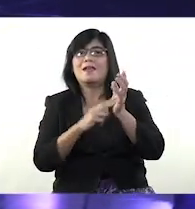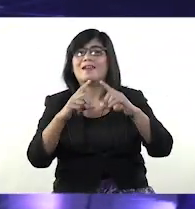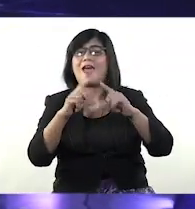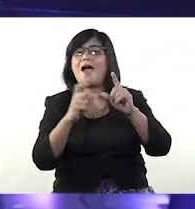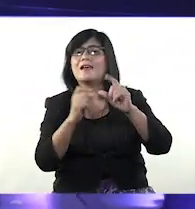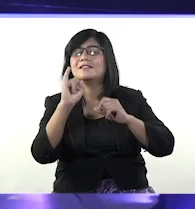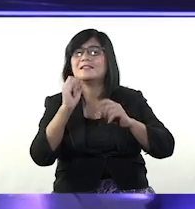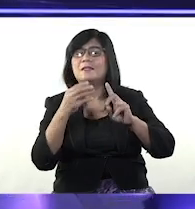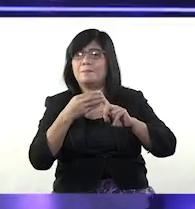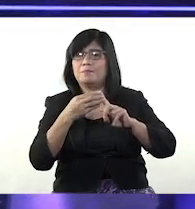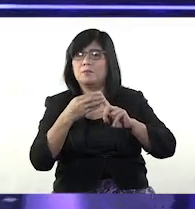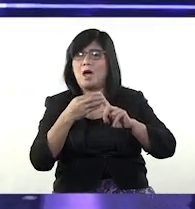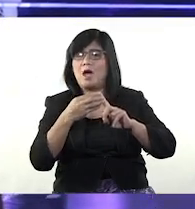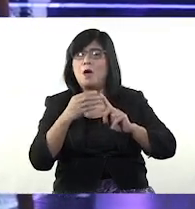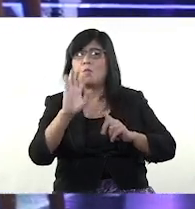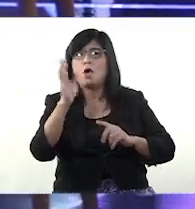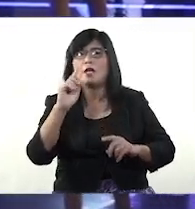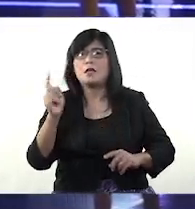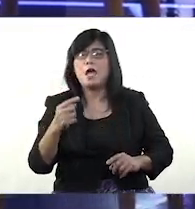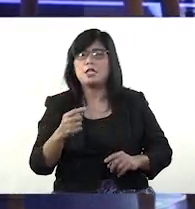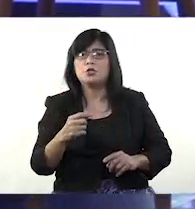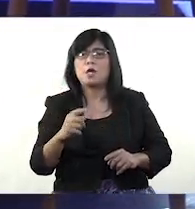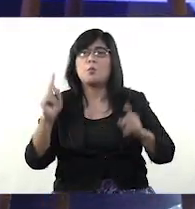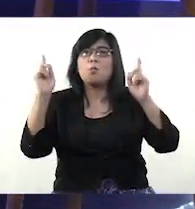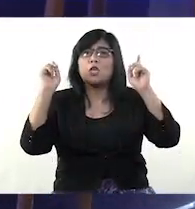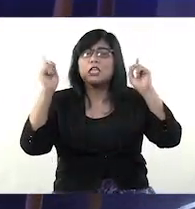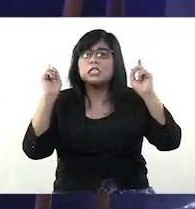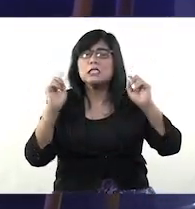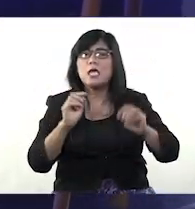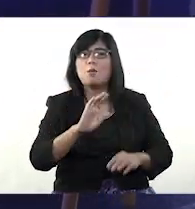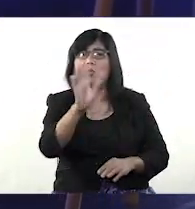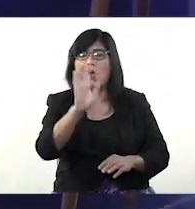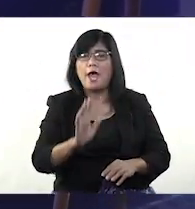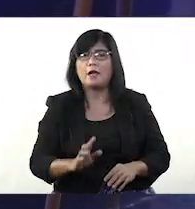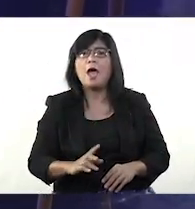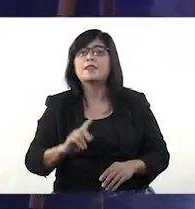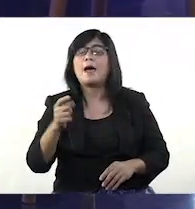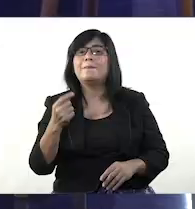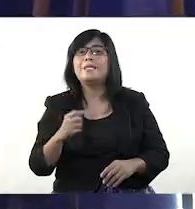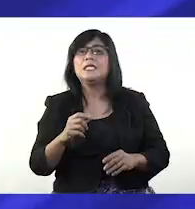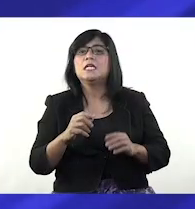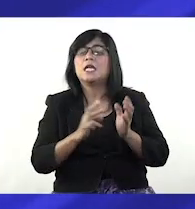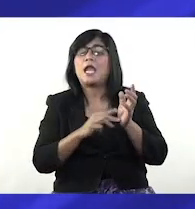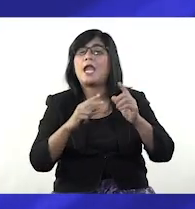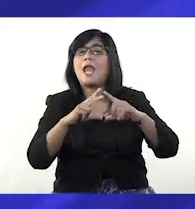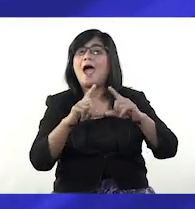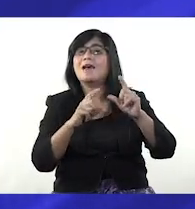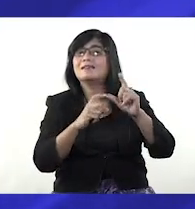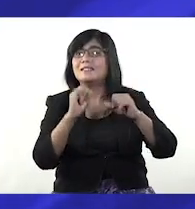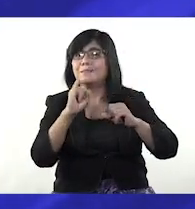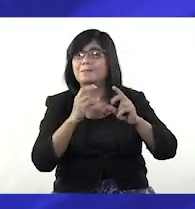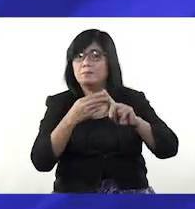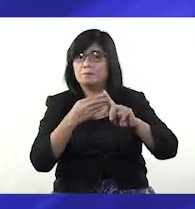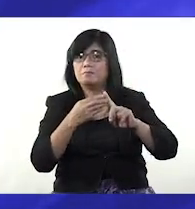oleh para politisinya tapi nasib suatu bangsa juga ditentukan oleh doa orang benar saudara